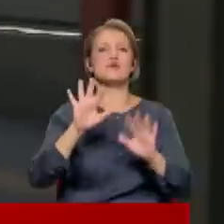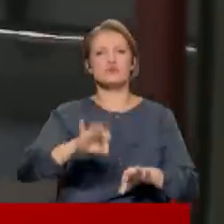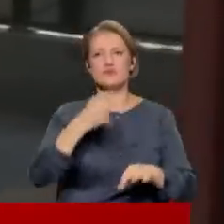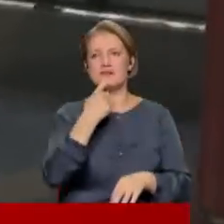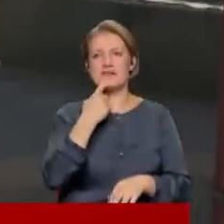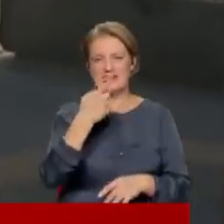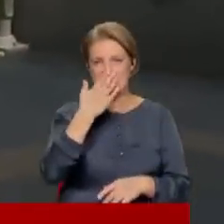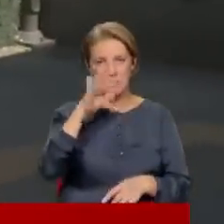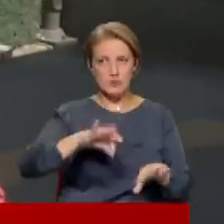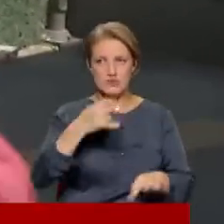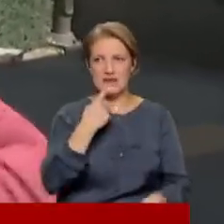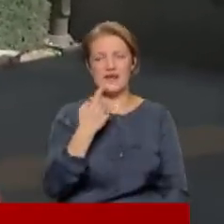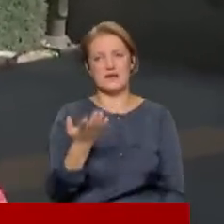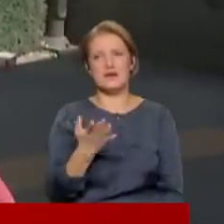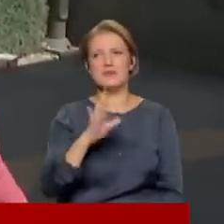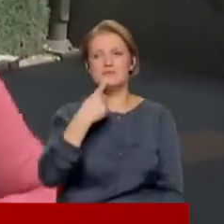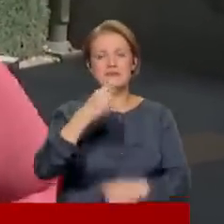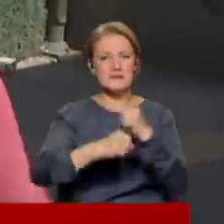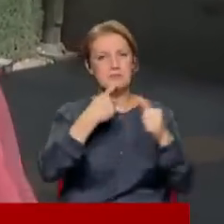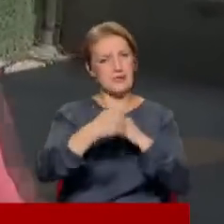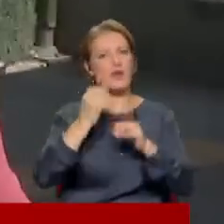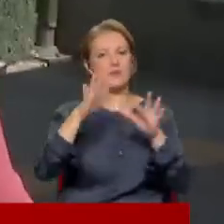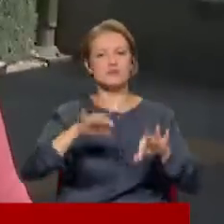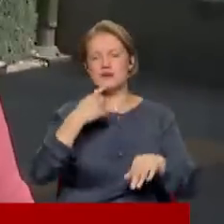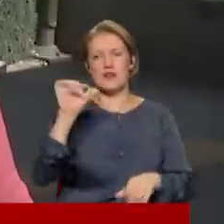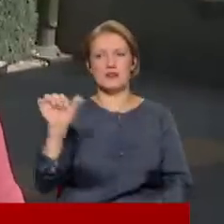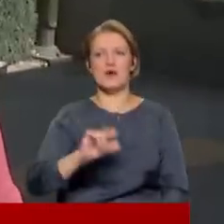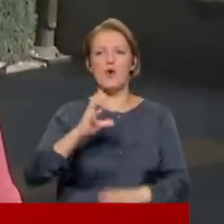sene. Sadece bu sene. Maalesef. Her sene gidiyorduk ama bu sene gidemedik.